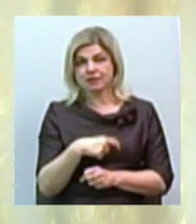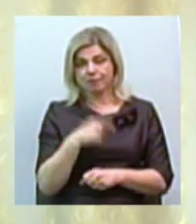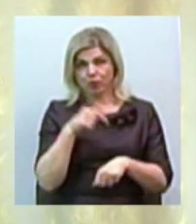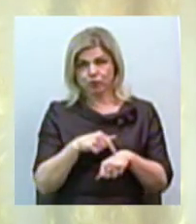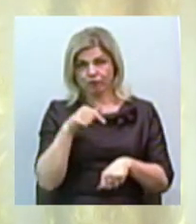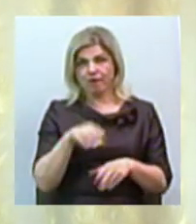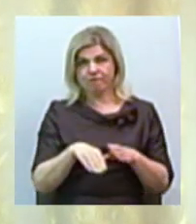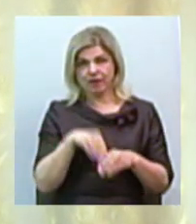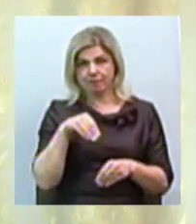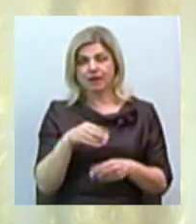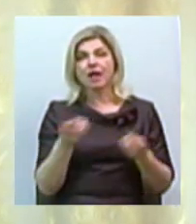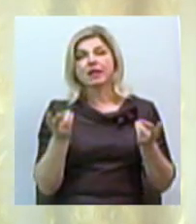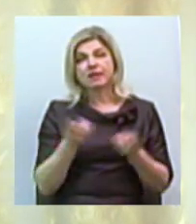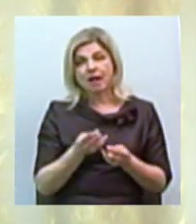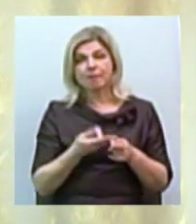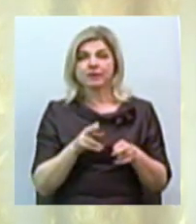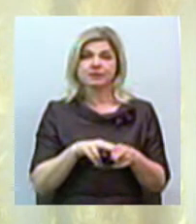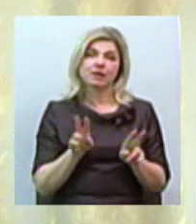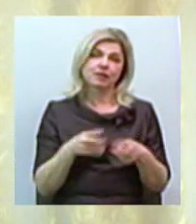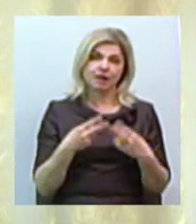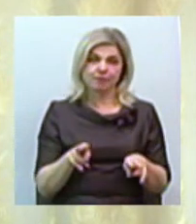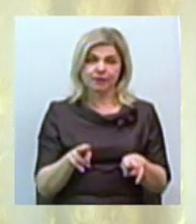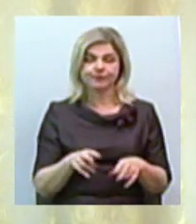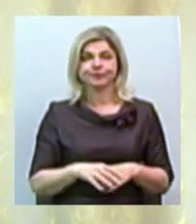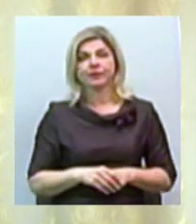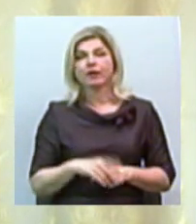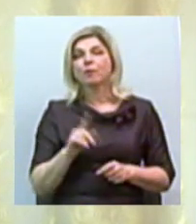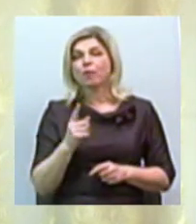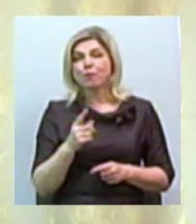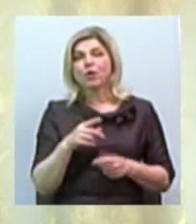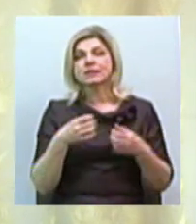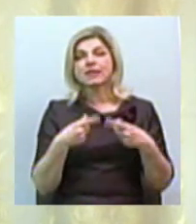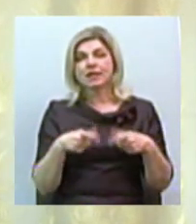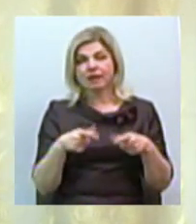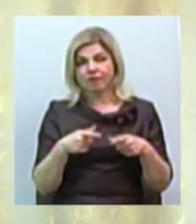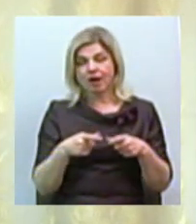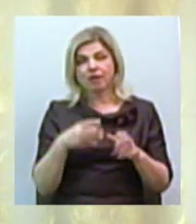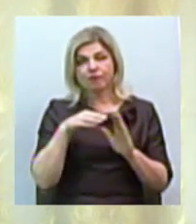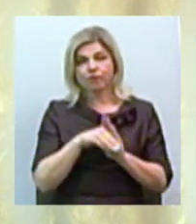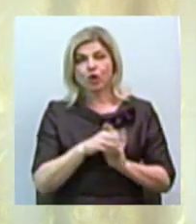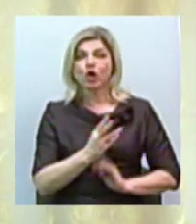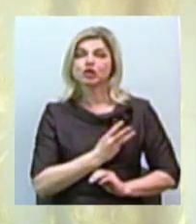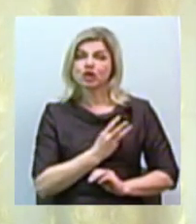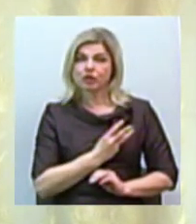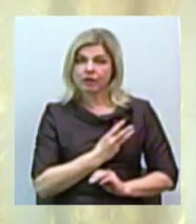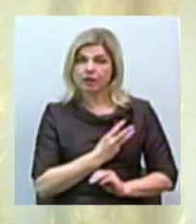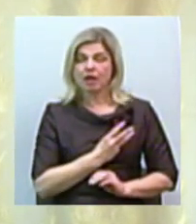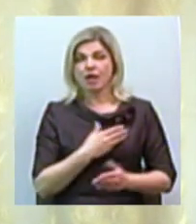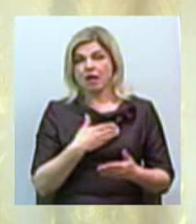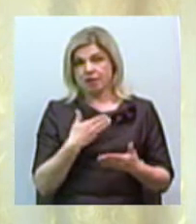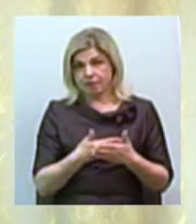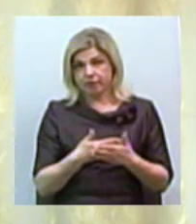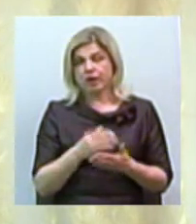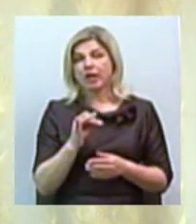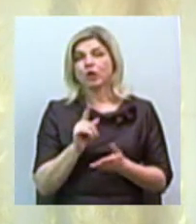усвідомлений вибір, треба вам це чи не треба. Тому що сертифікація передбачає добровільність, і тому це має бути